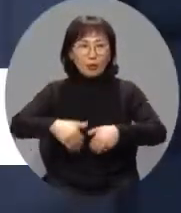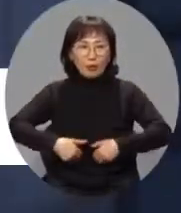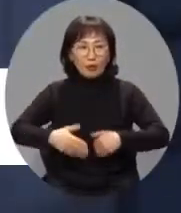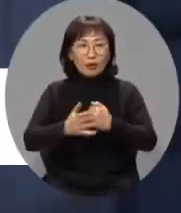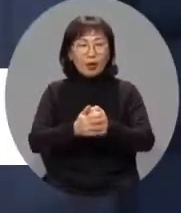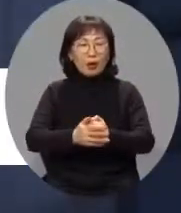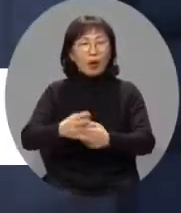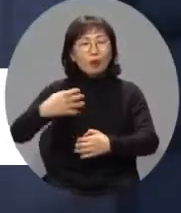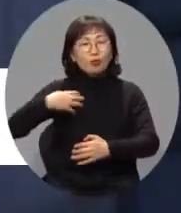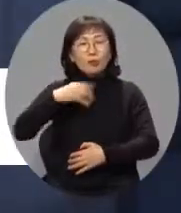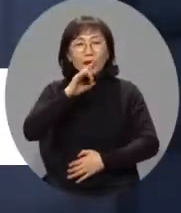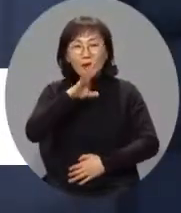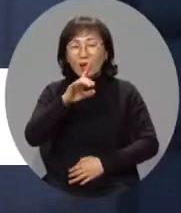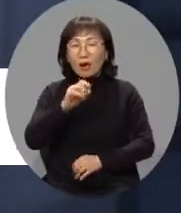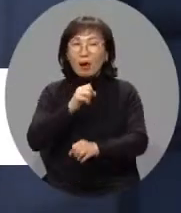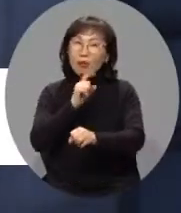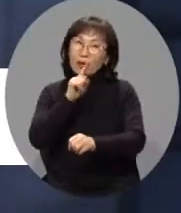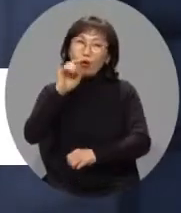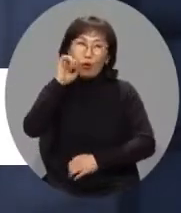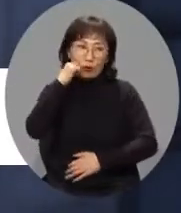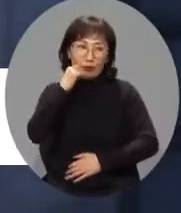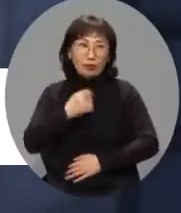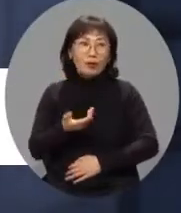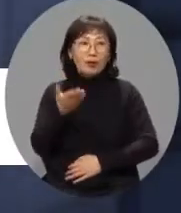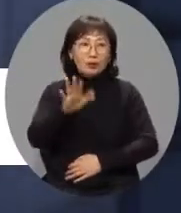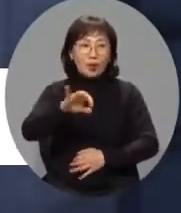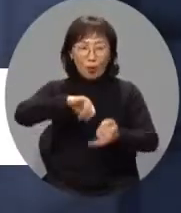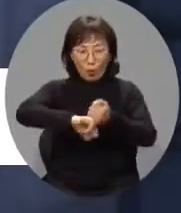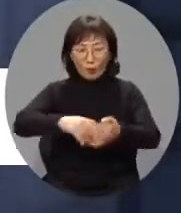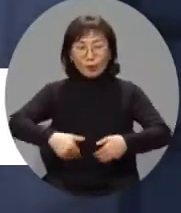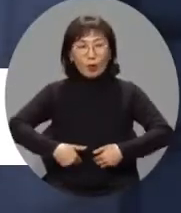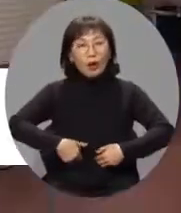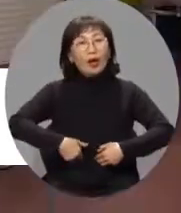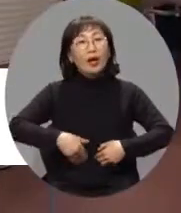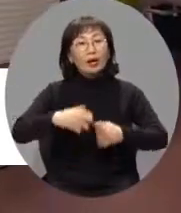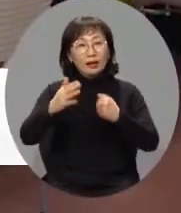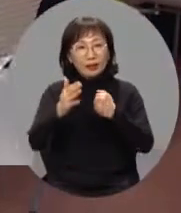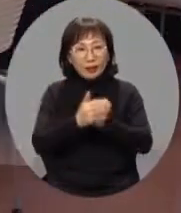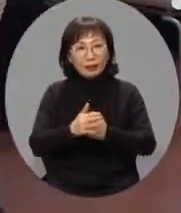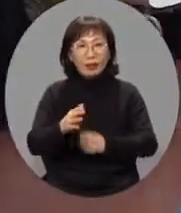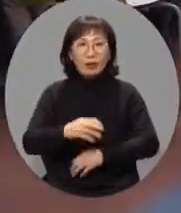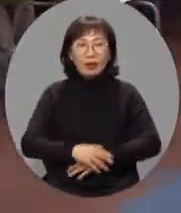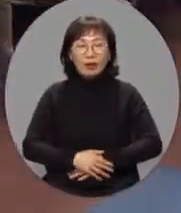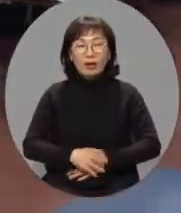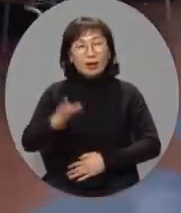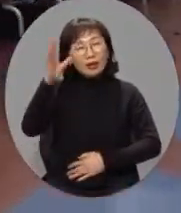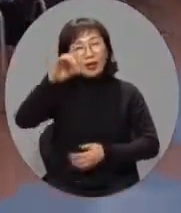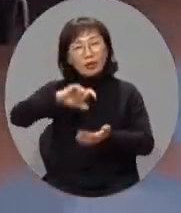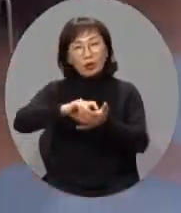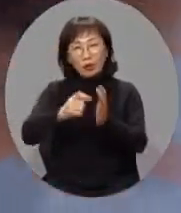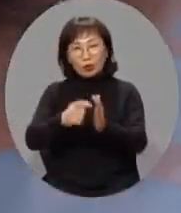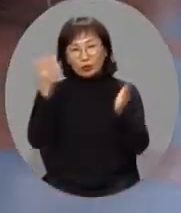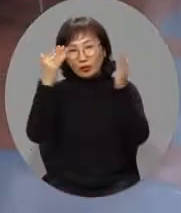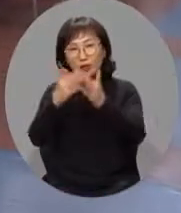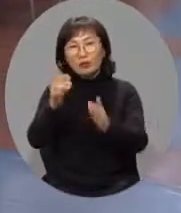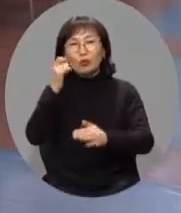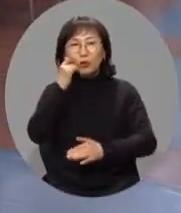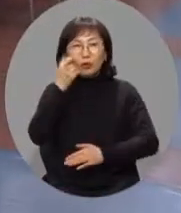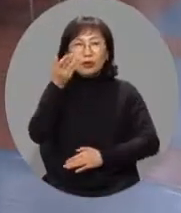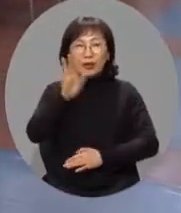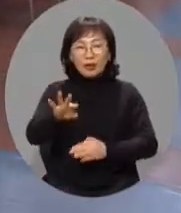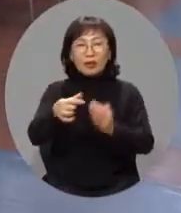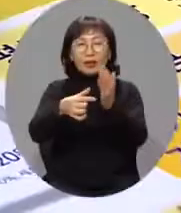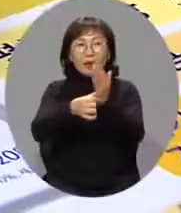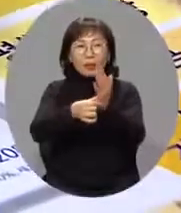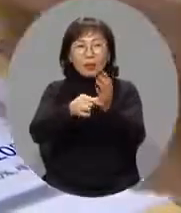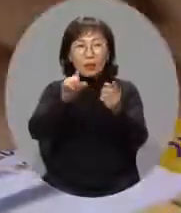전혀 부담이 안 된다고는 할 수는 없을 것 같아요. 그렇지만 꼭 필요한 부분이기 때문에. 기대만큼 주목받지 못한 전주사랑상품권 유통을